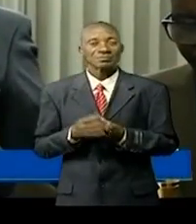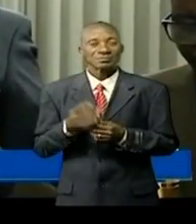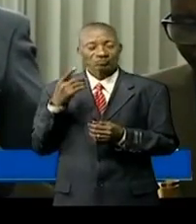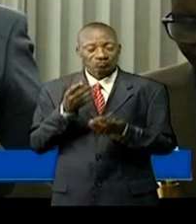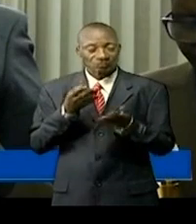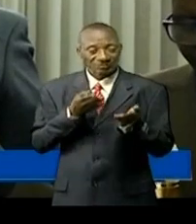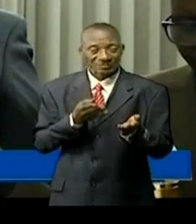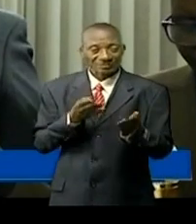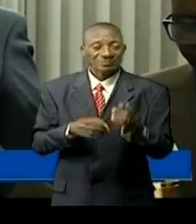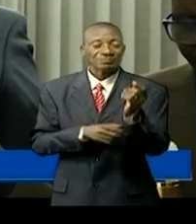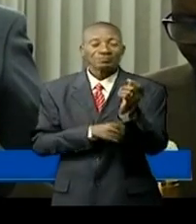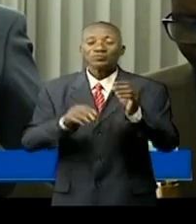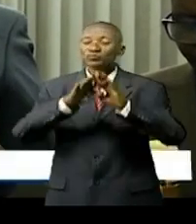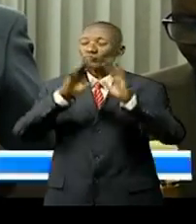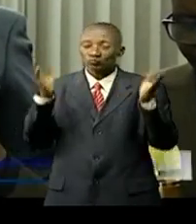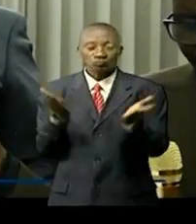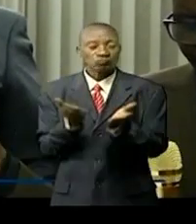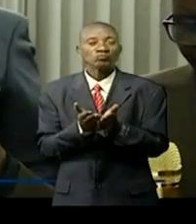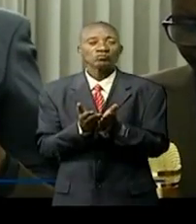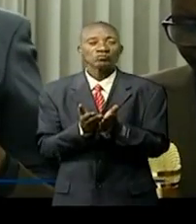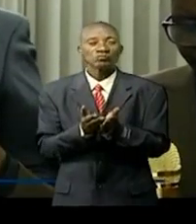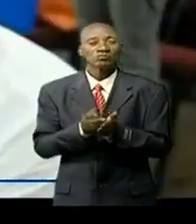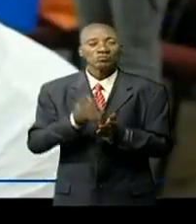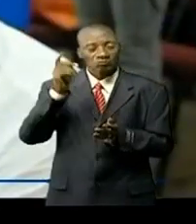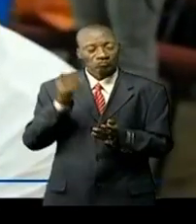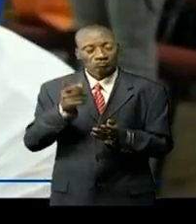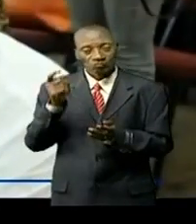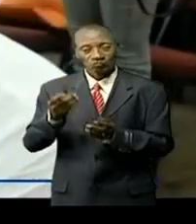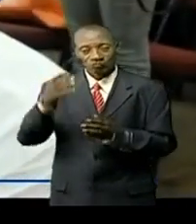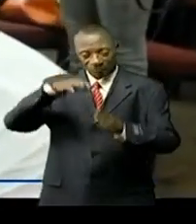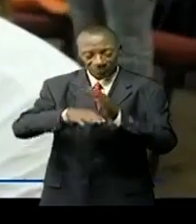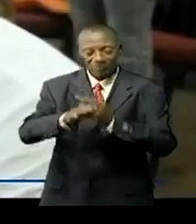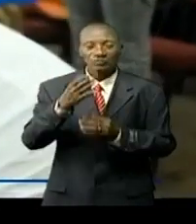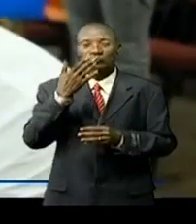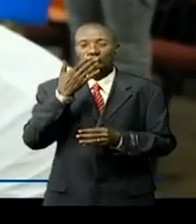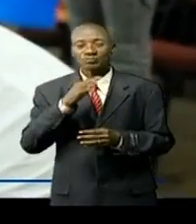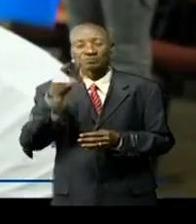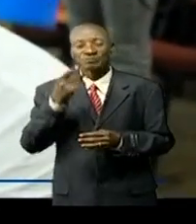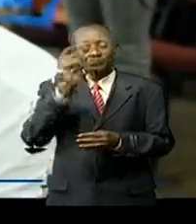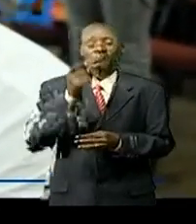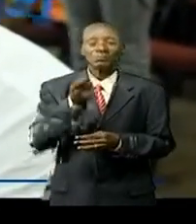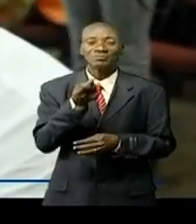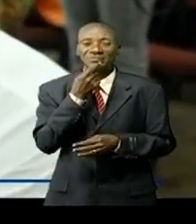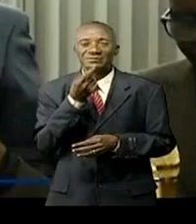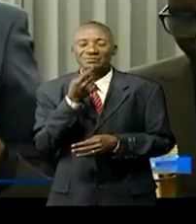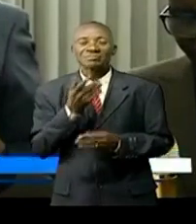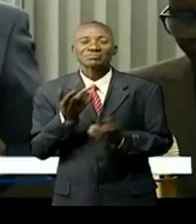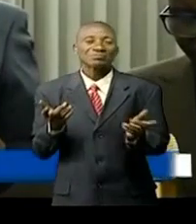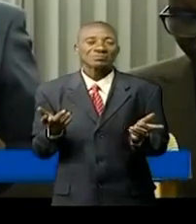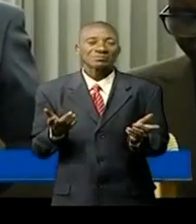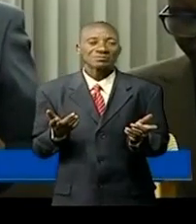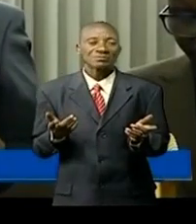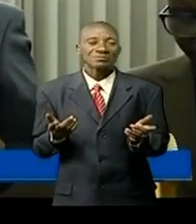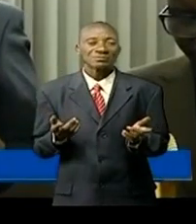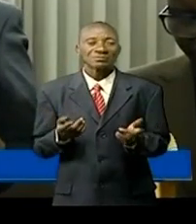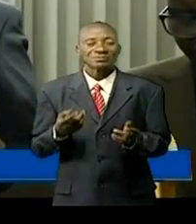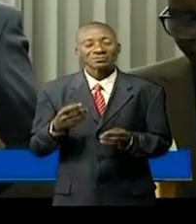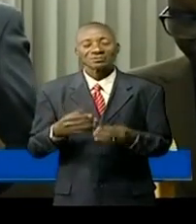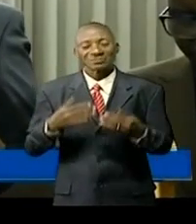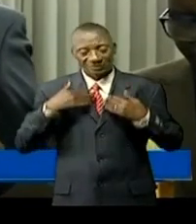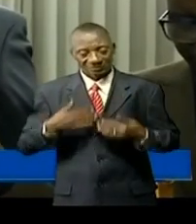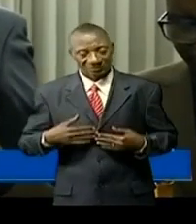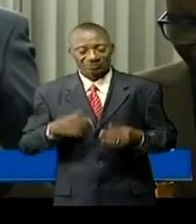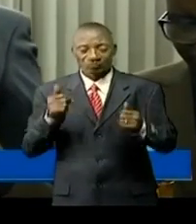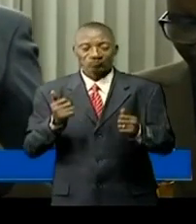individus aient accès aux services de santé dont ils ont besoin, prévention, promotion de la santé,